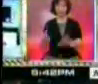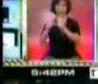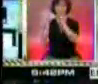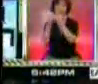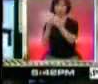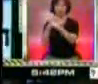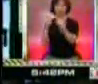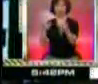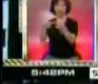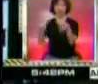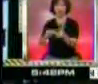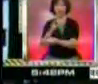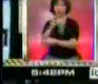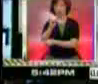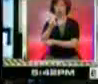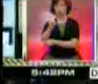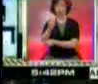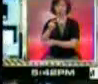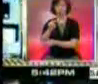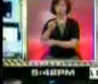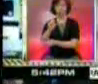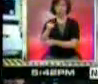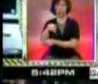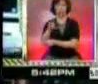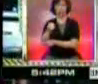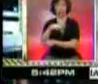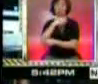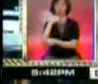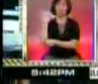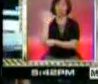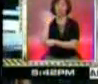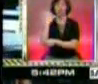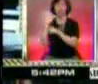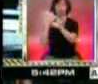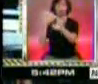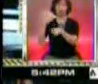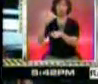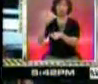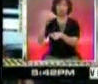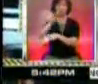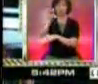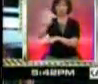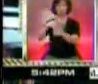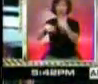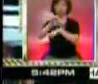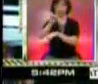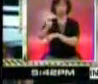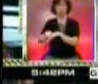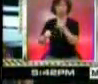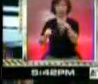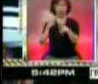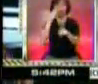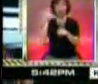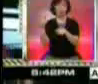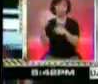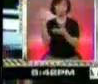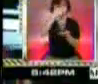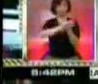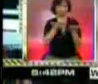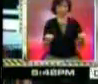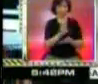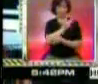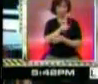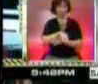Lumabas pa po ng Olongga po, pamilya ni Aling Rosa, para reklamo Senior Police Superintendent, Balik Colonel yan sa military